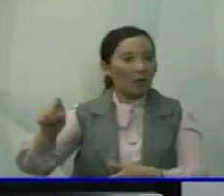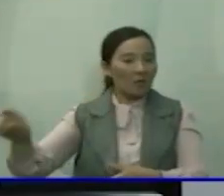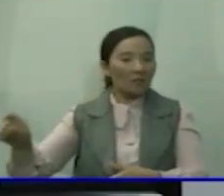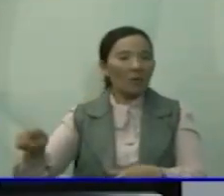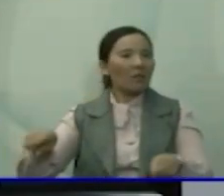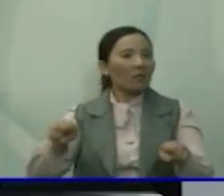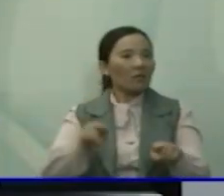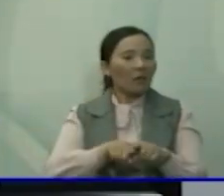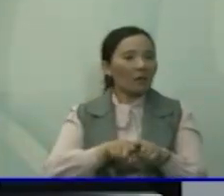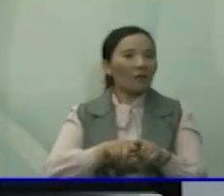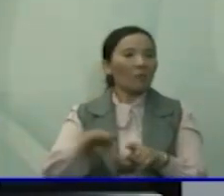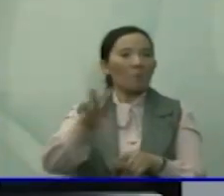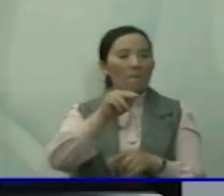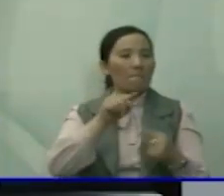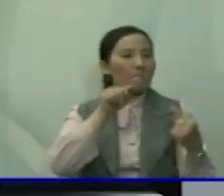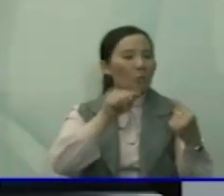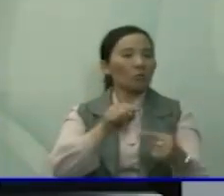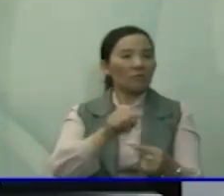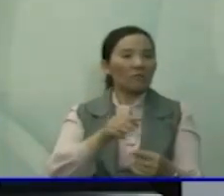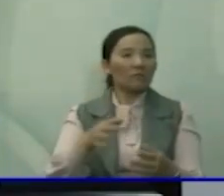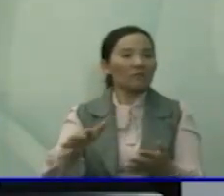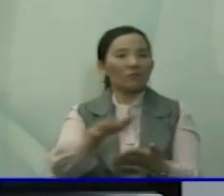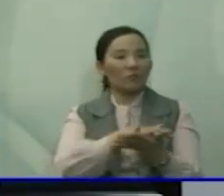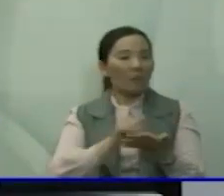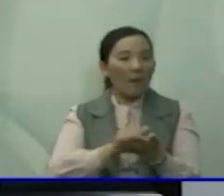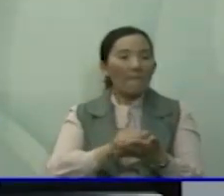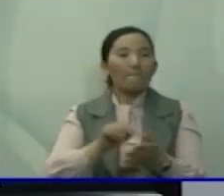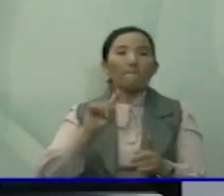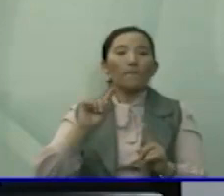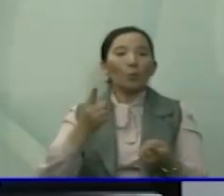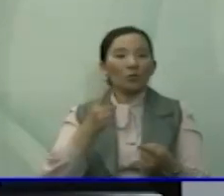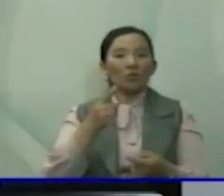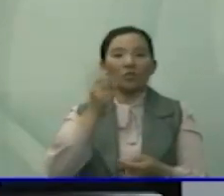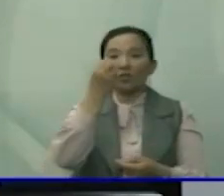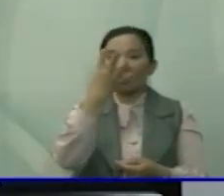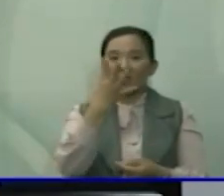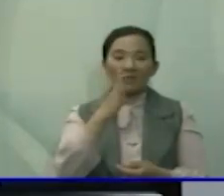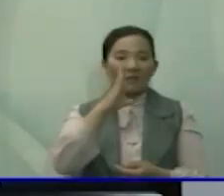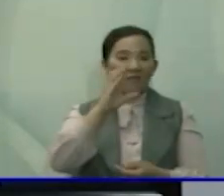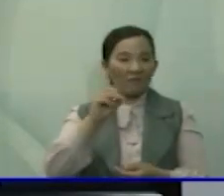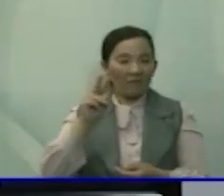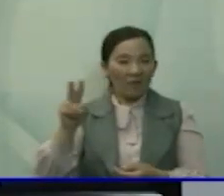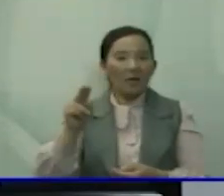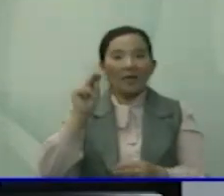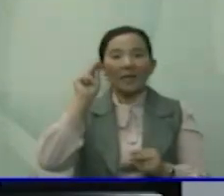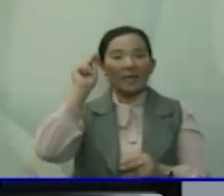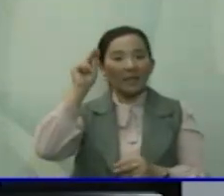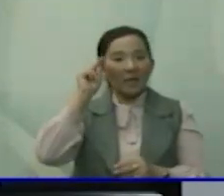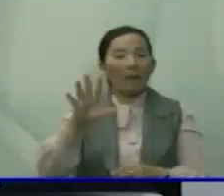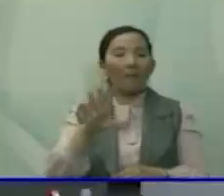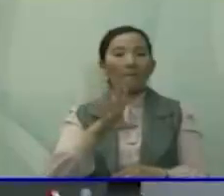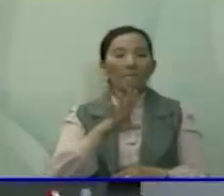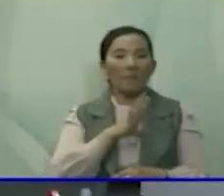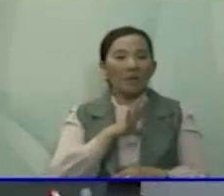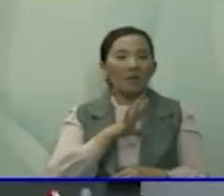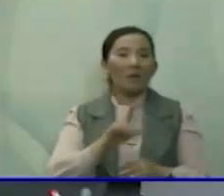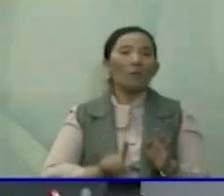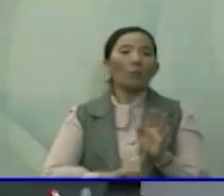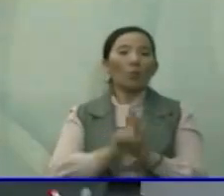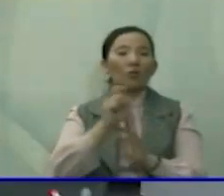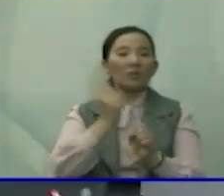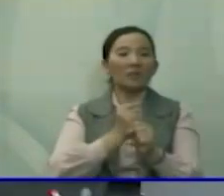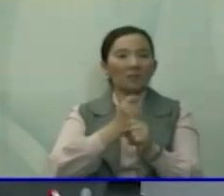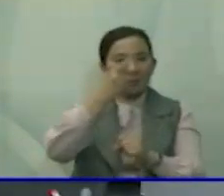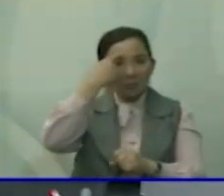расправиться с монголами а то что к четырнадцатому веку в китае был изобретен порох и